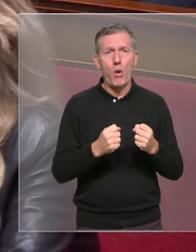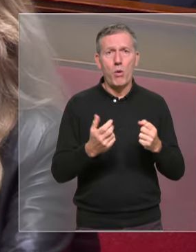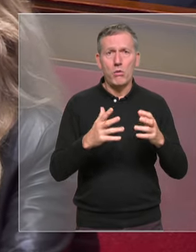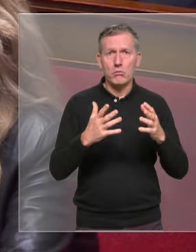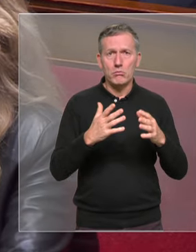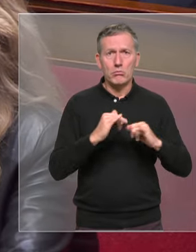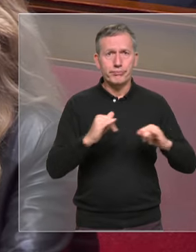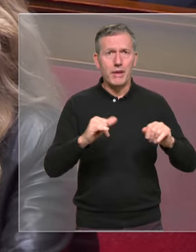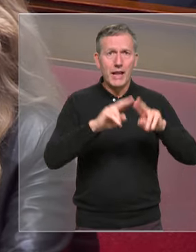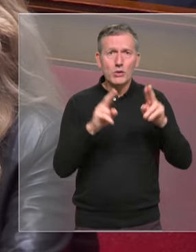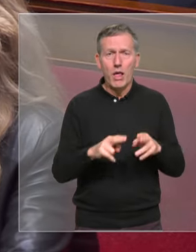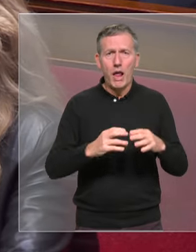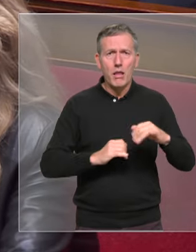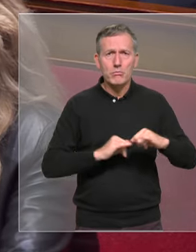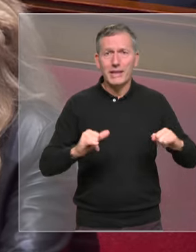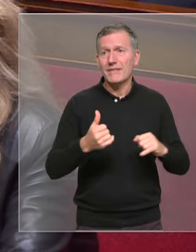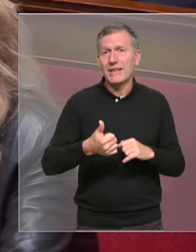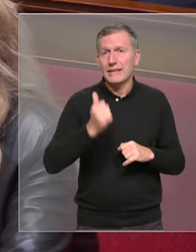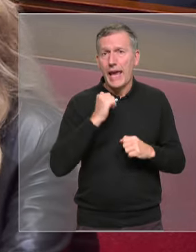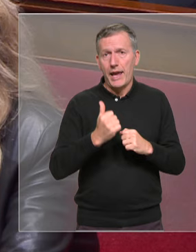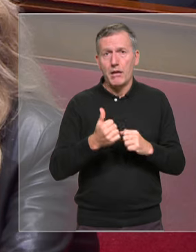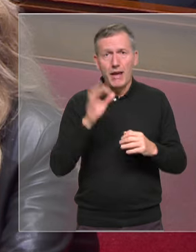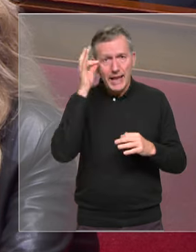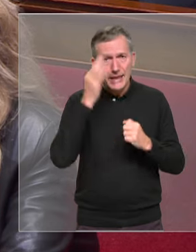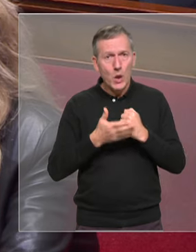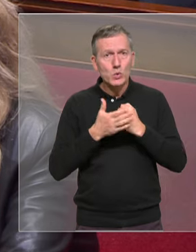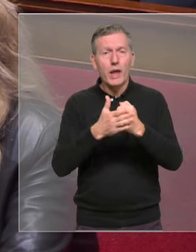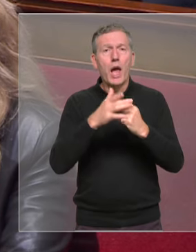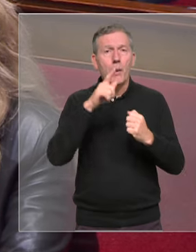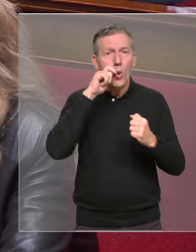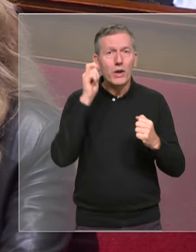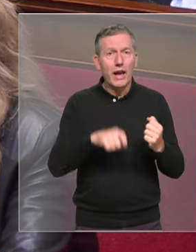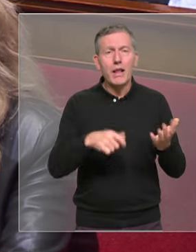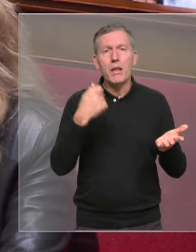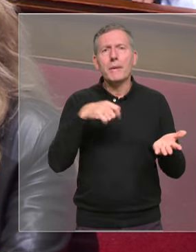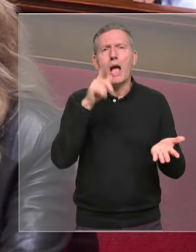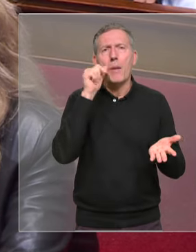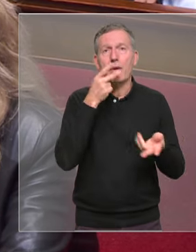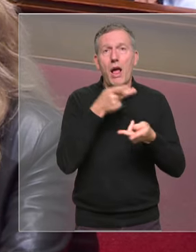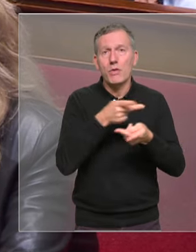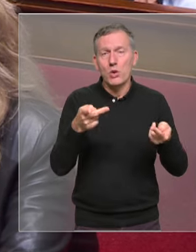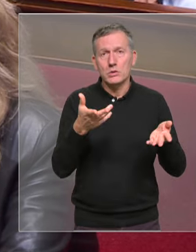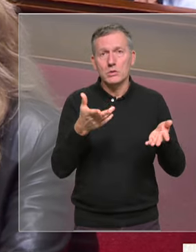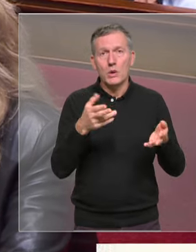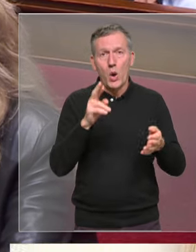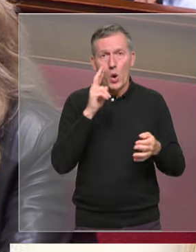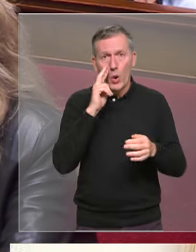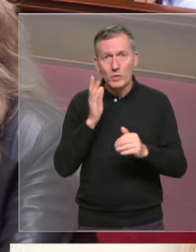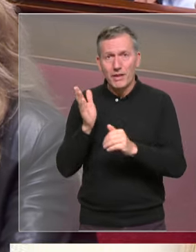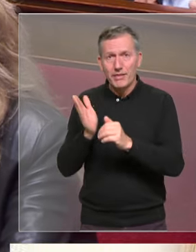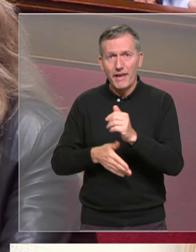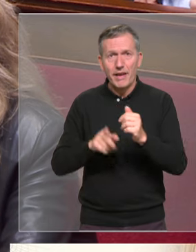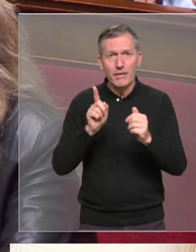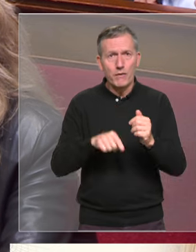de la conférence de soutien à l'Ukraine qui s'est tenue hier à l'Élysée, le président de la République a déclaré « La défaite de la Russie est indispensable à